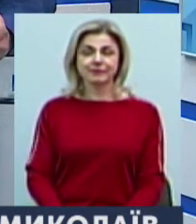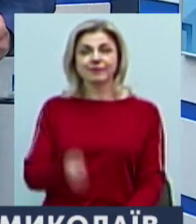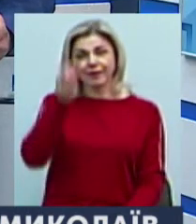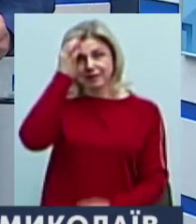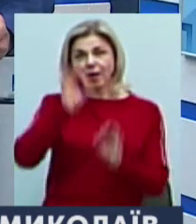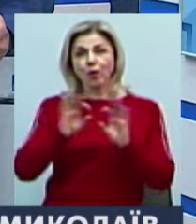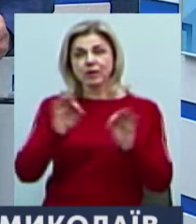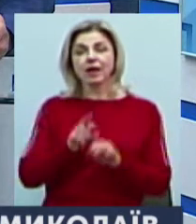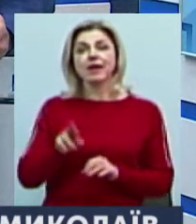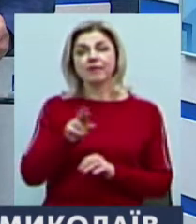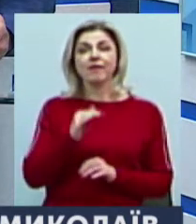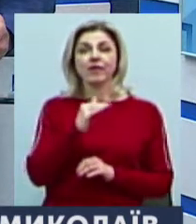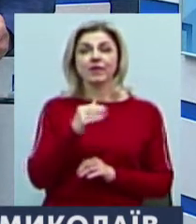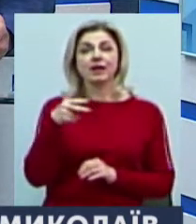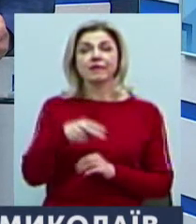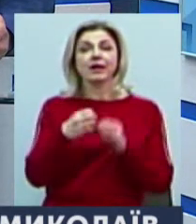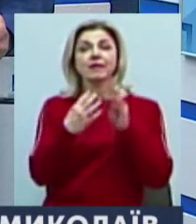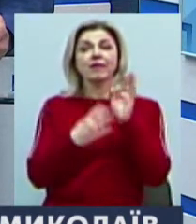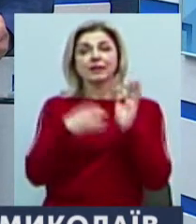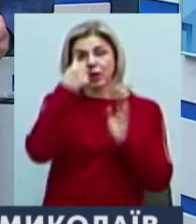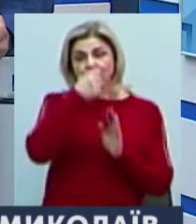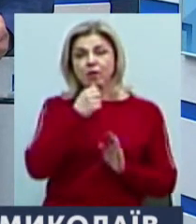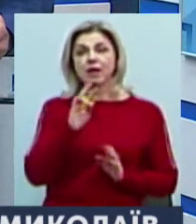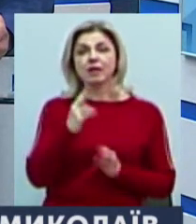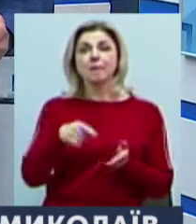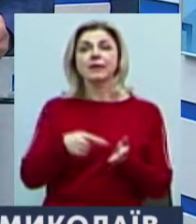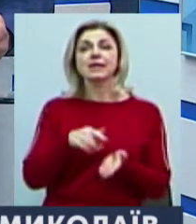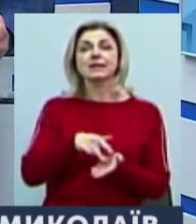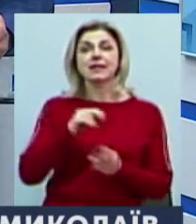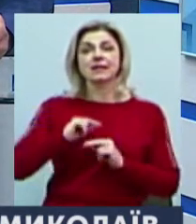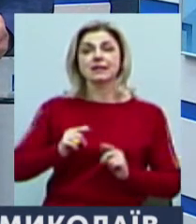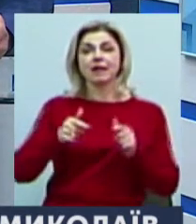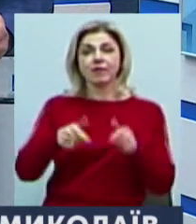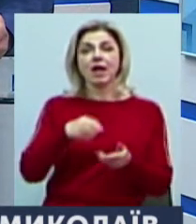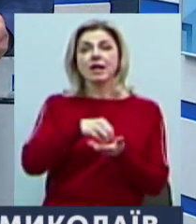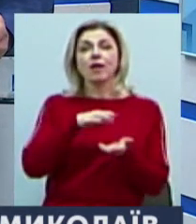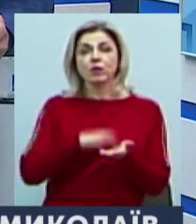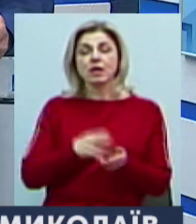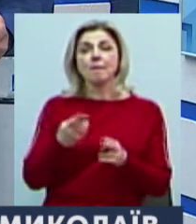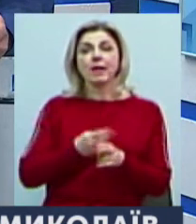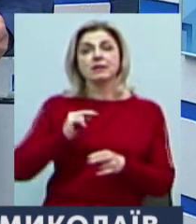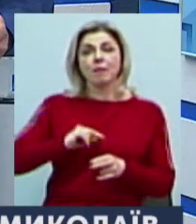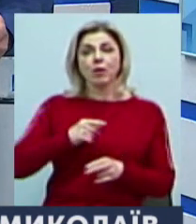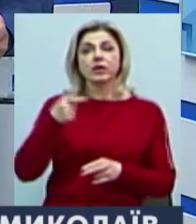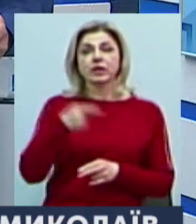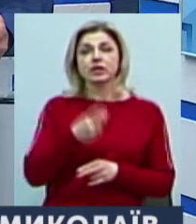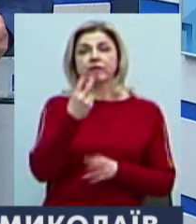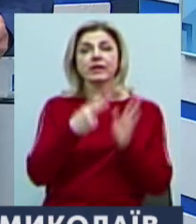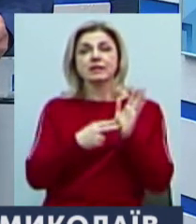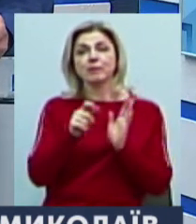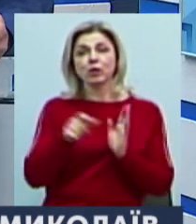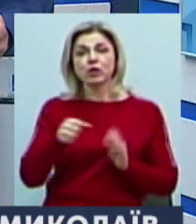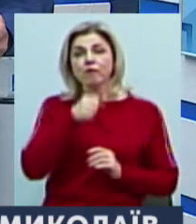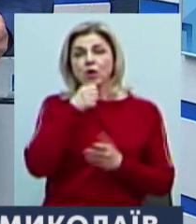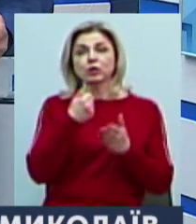Нагадаємо, у січні та лютому 2019 року у Миколаївському міському центрі зайнятості зареєструвалися як безробітні 1027 осіб віком